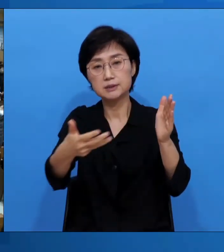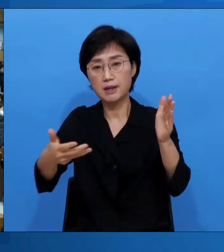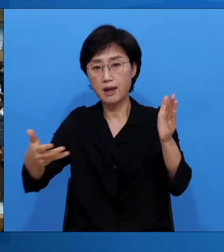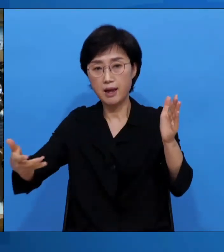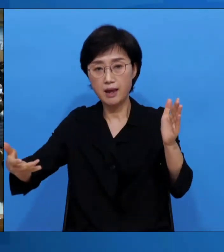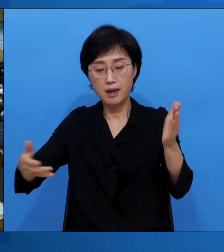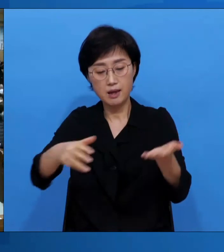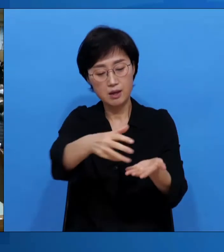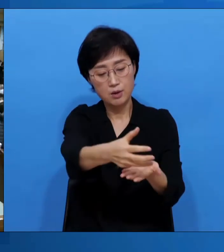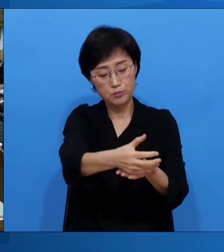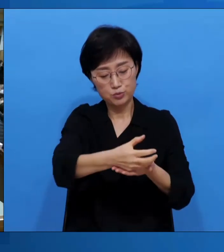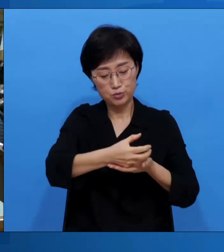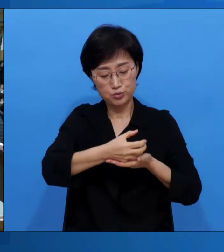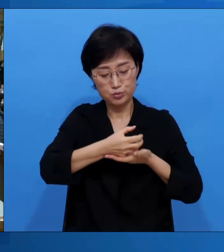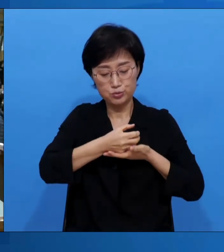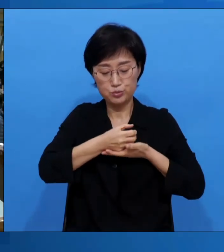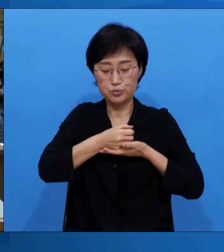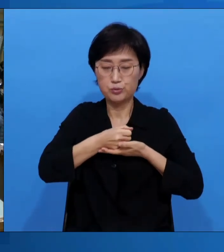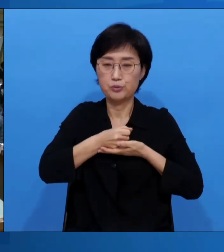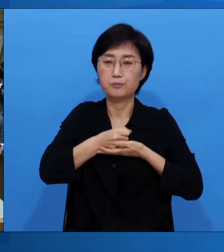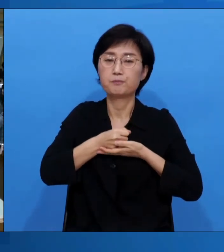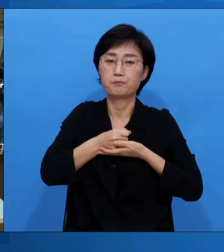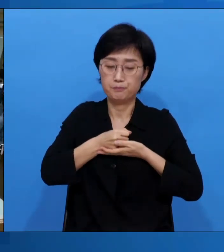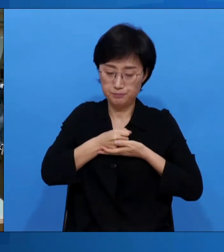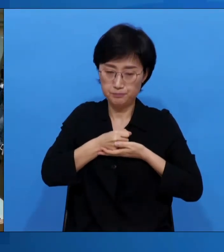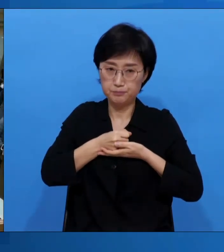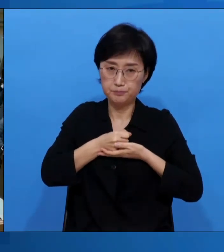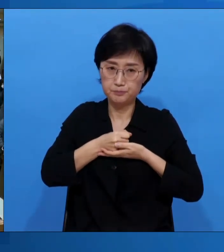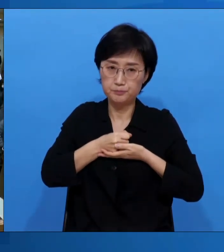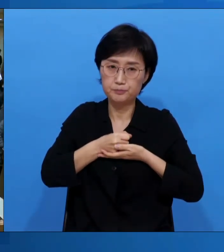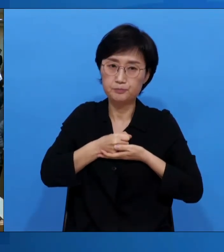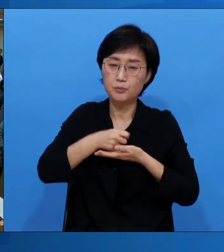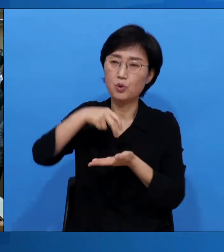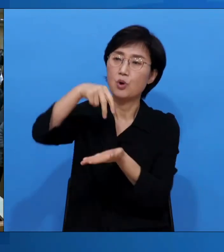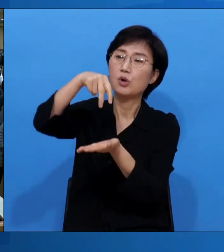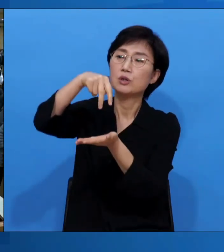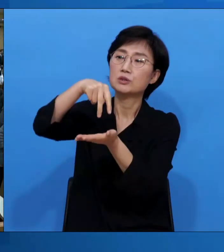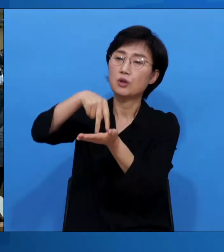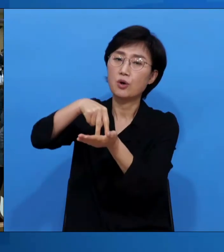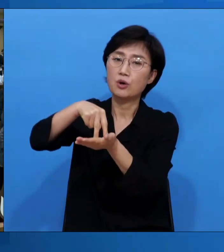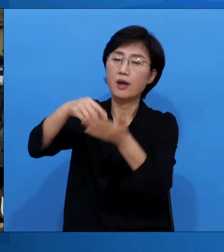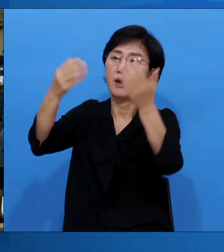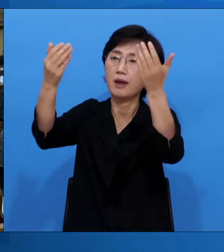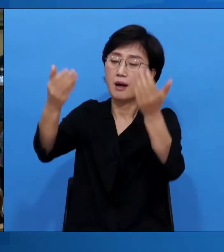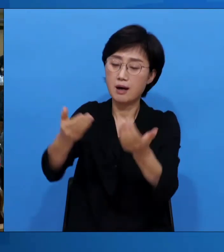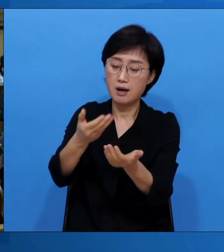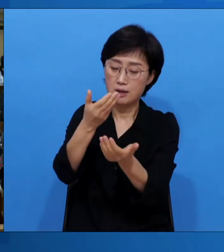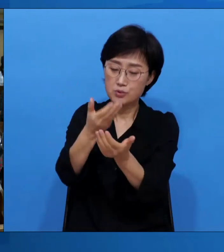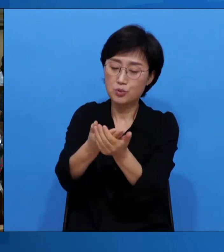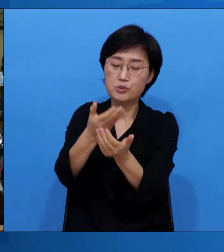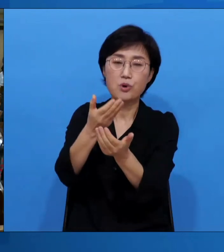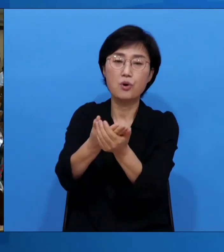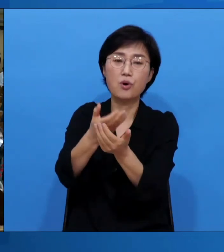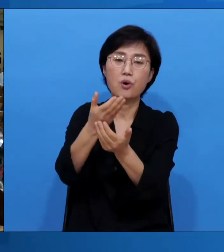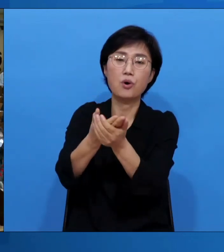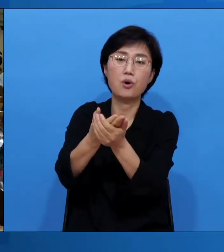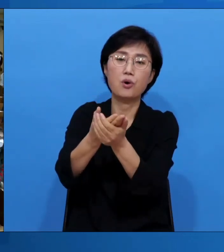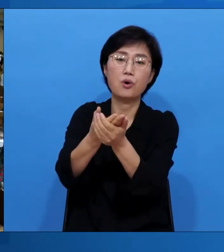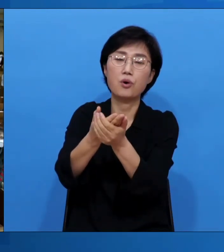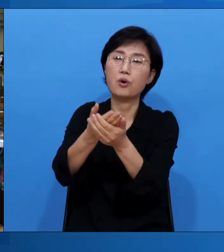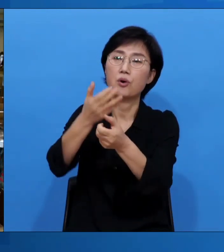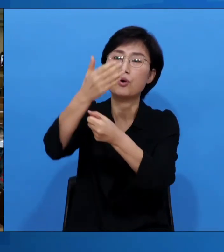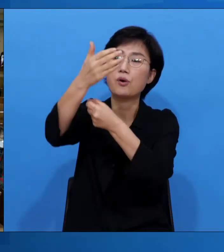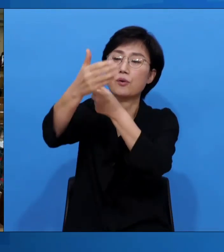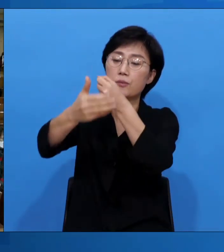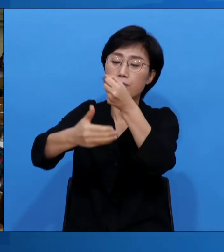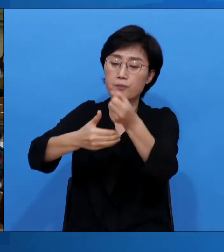렘넌트 시대를 오게 안고 서게